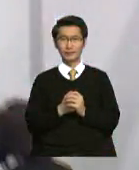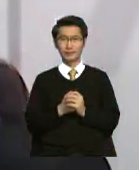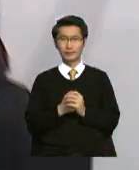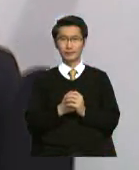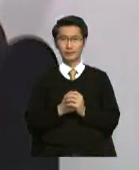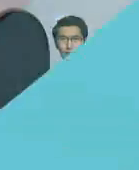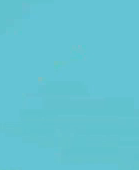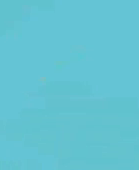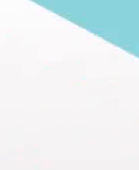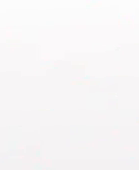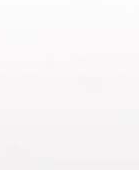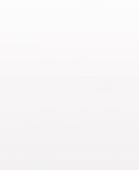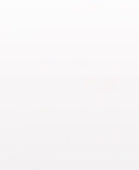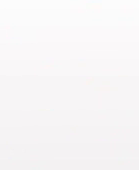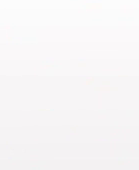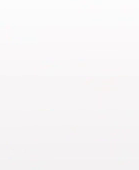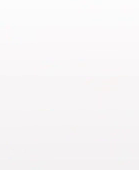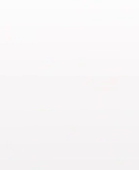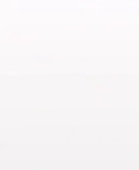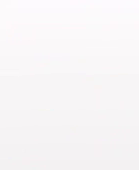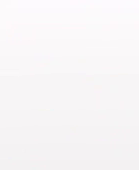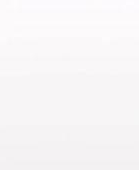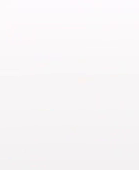엄청 됩니다 으